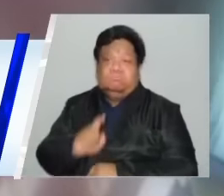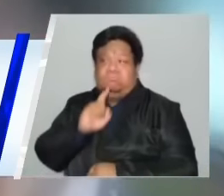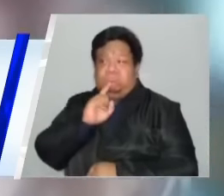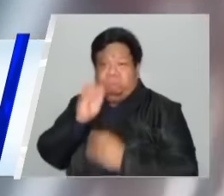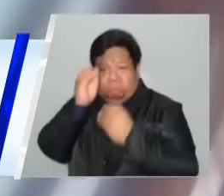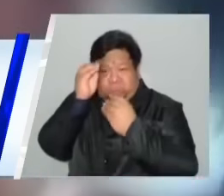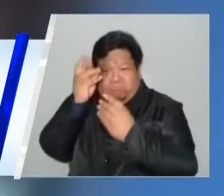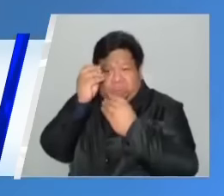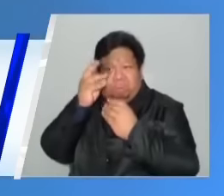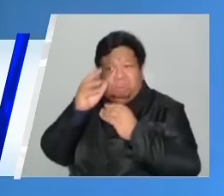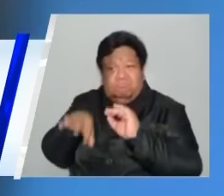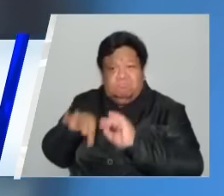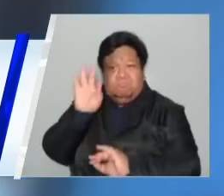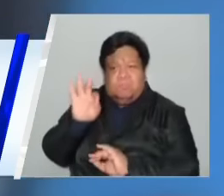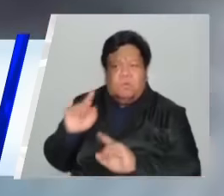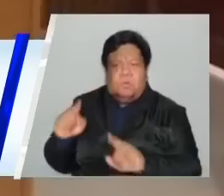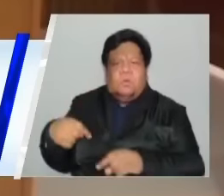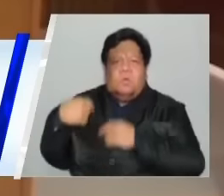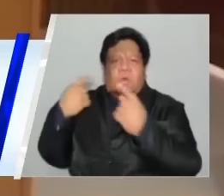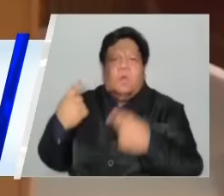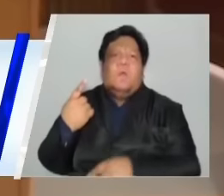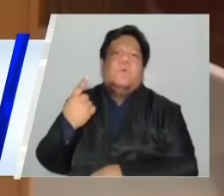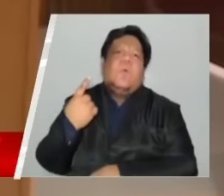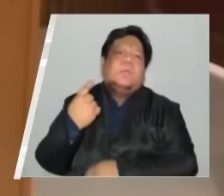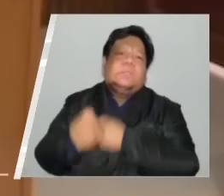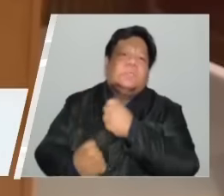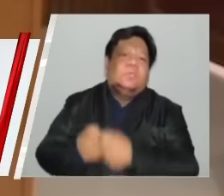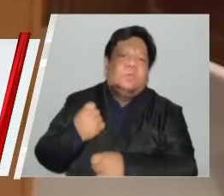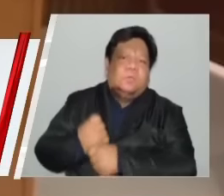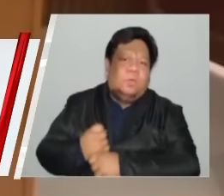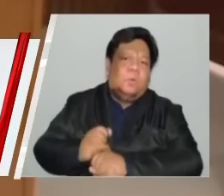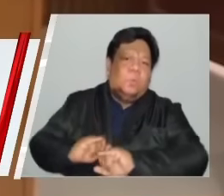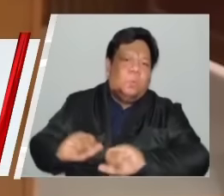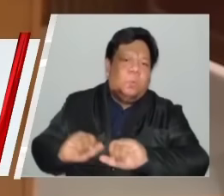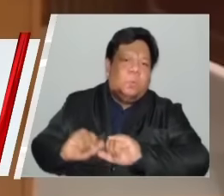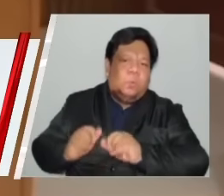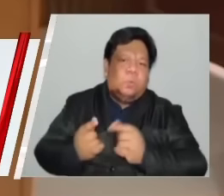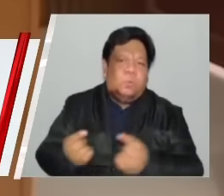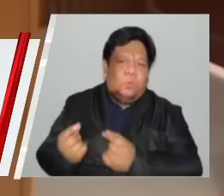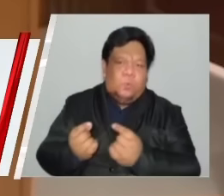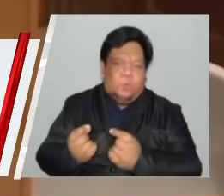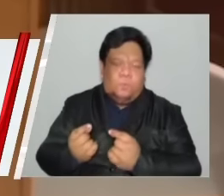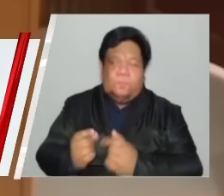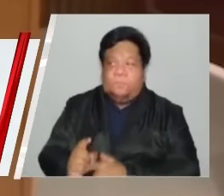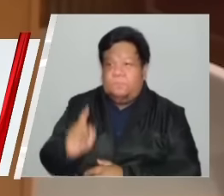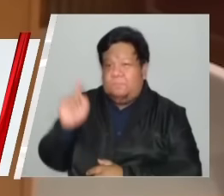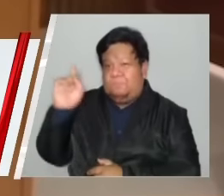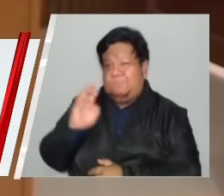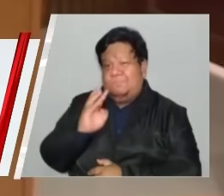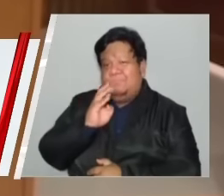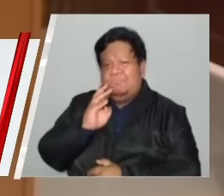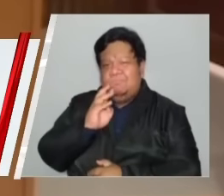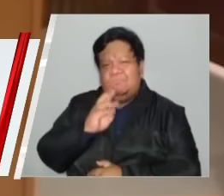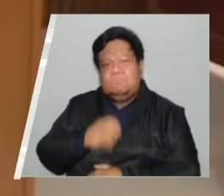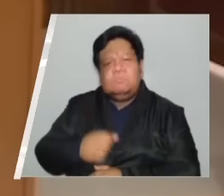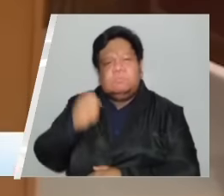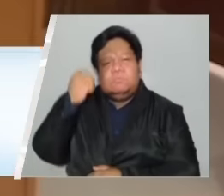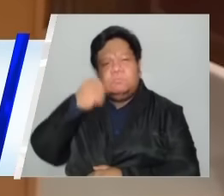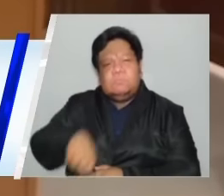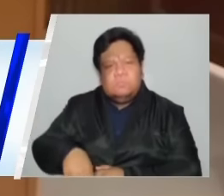1 taon nang nag-ooperate ang suspek. Violation of Section 9, Republic Act 10364, or the